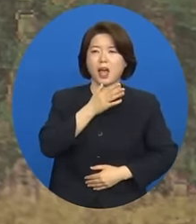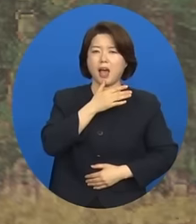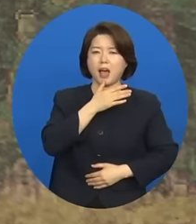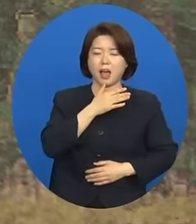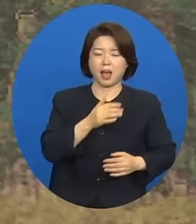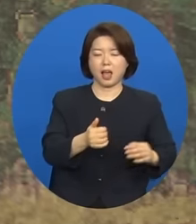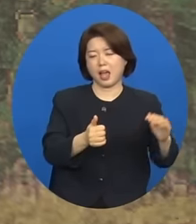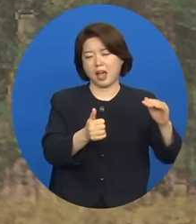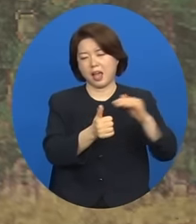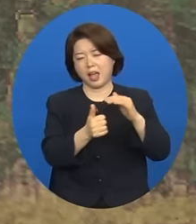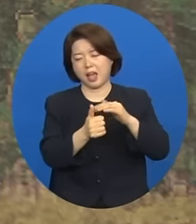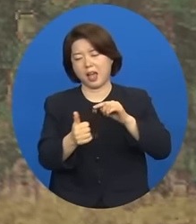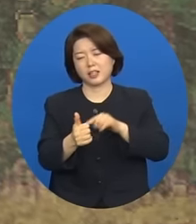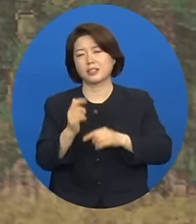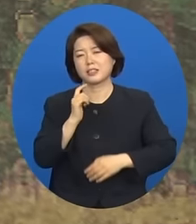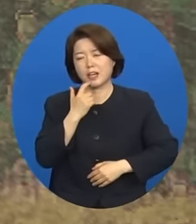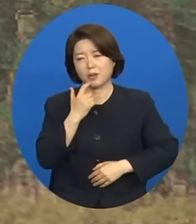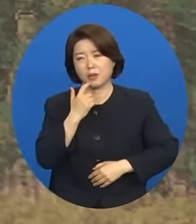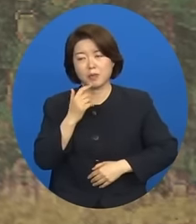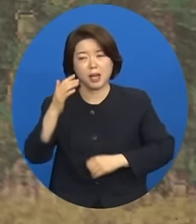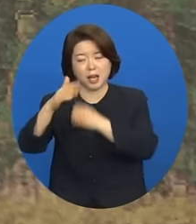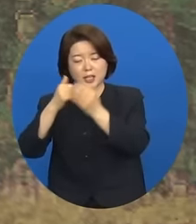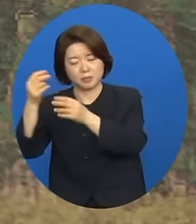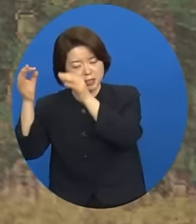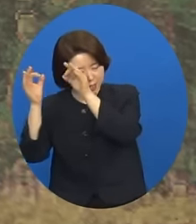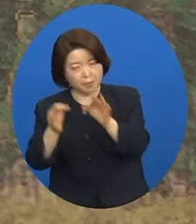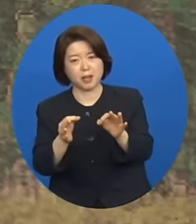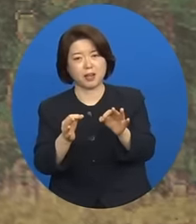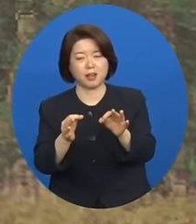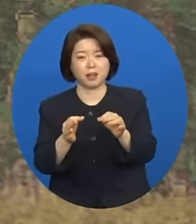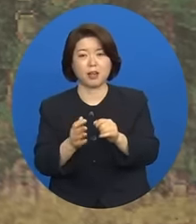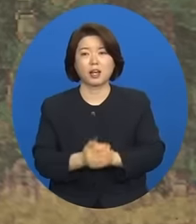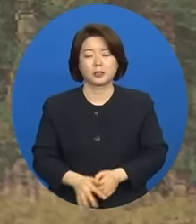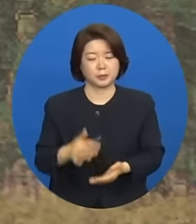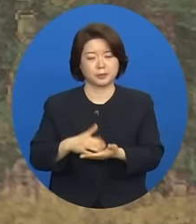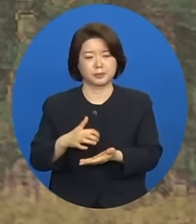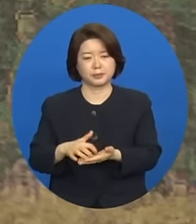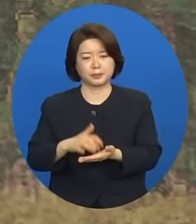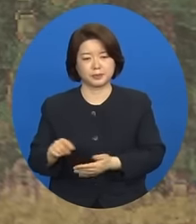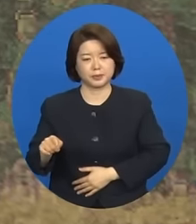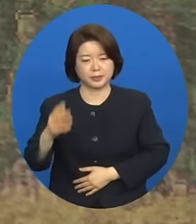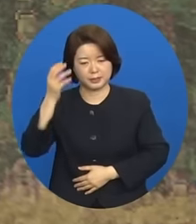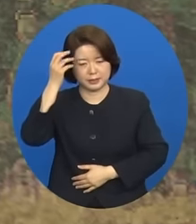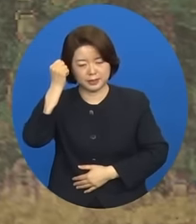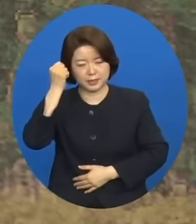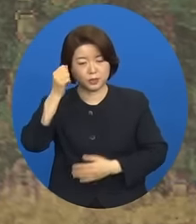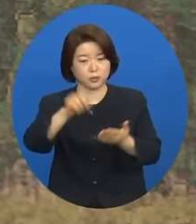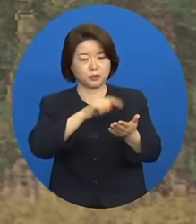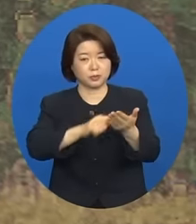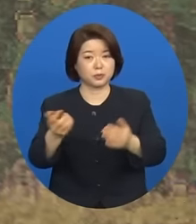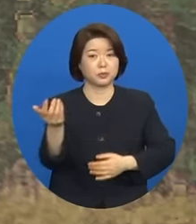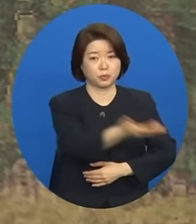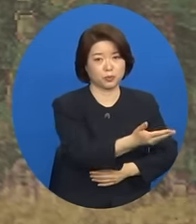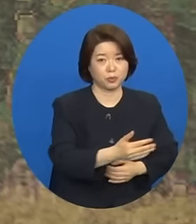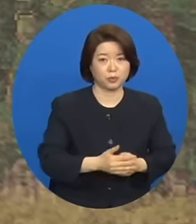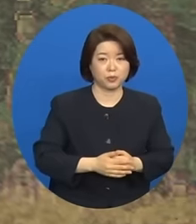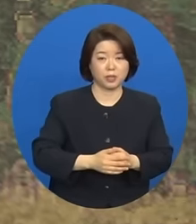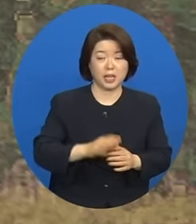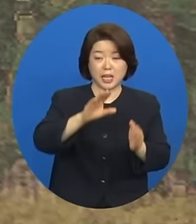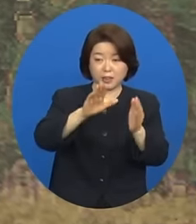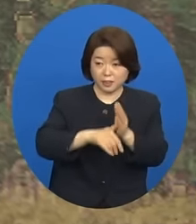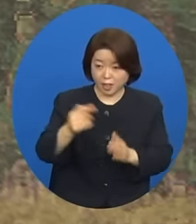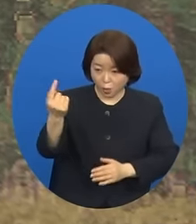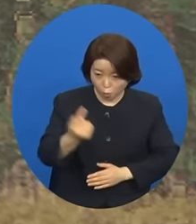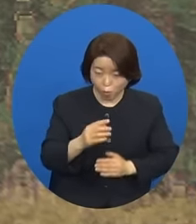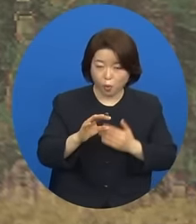야곱 하나님이 다 보셨구나. 그리고 다 카운트하시고 갚아주시구나. 때가 되니까 그 공의와